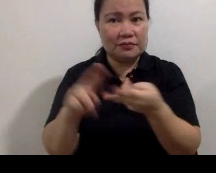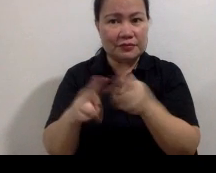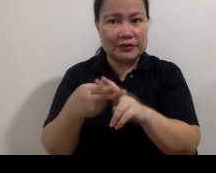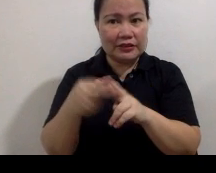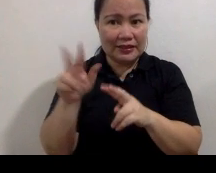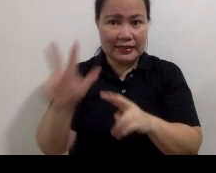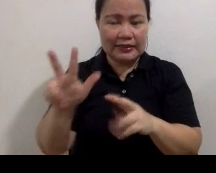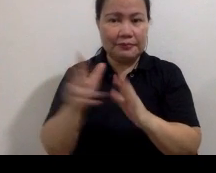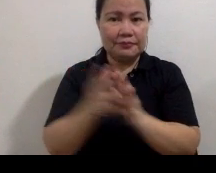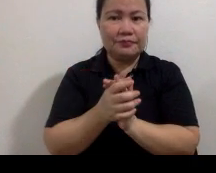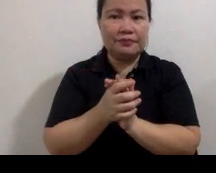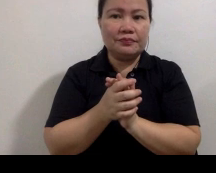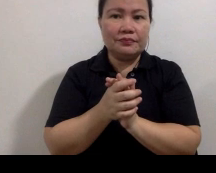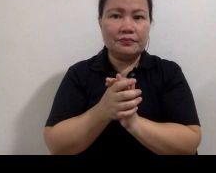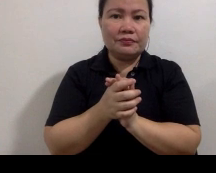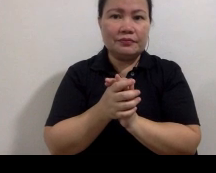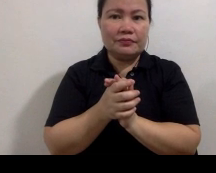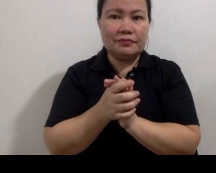3.